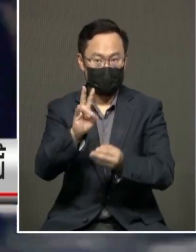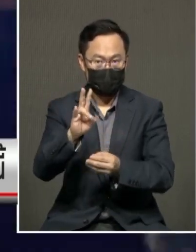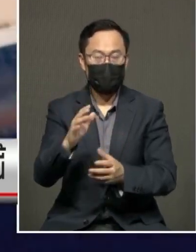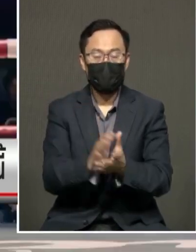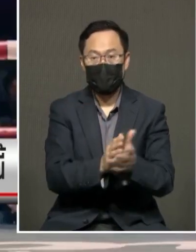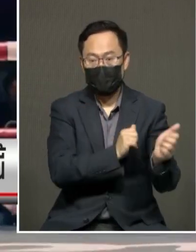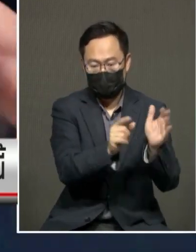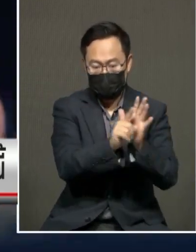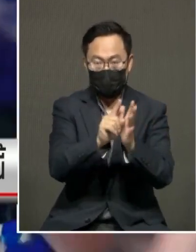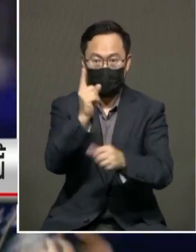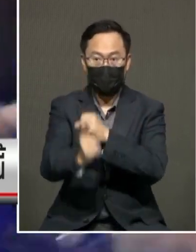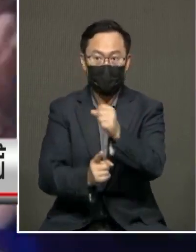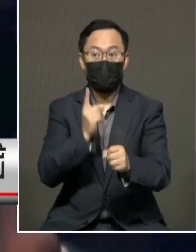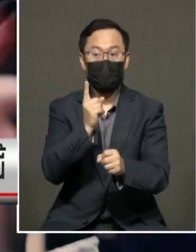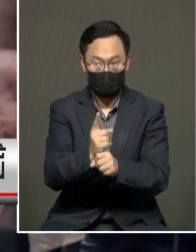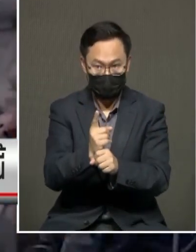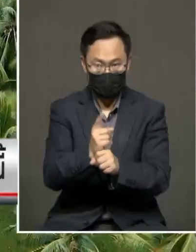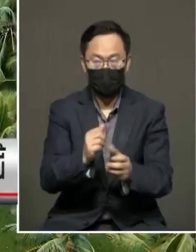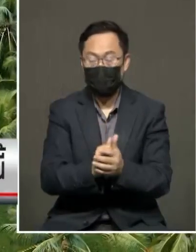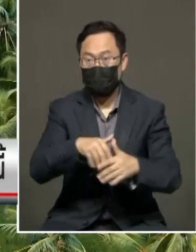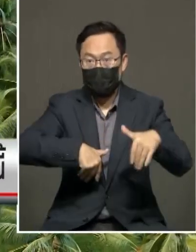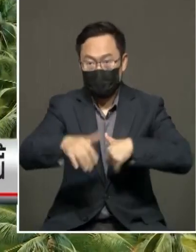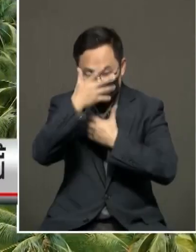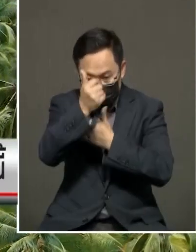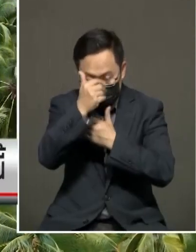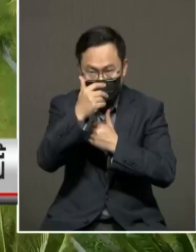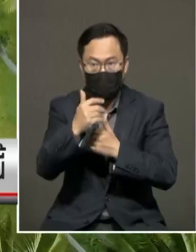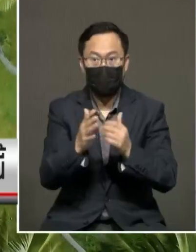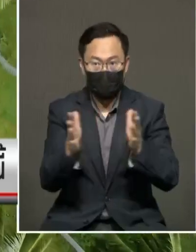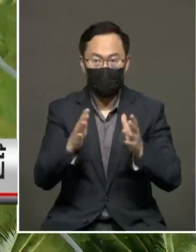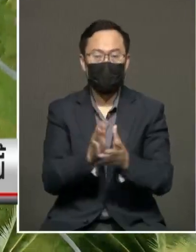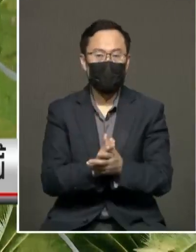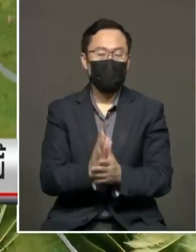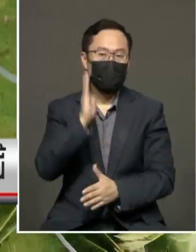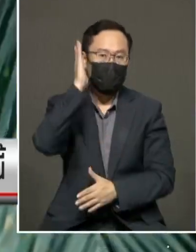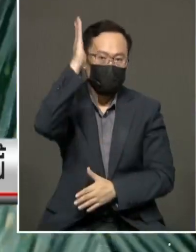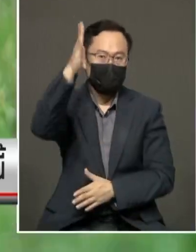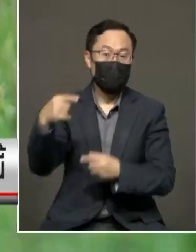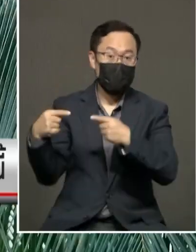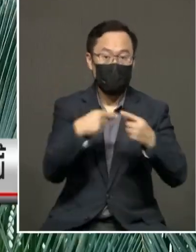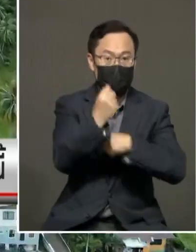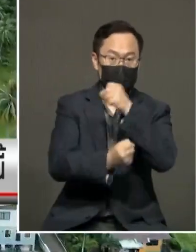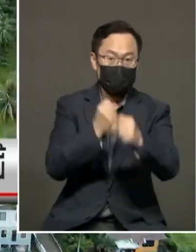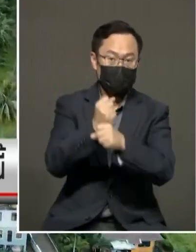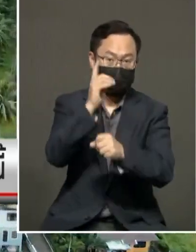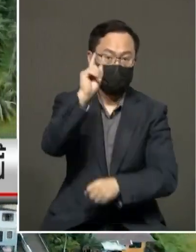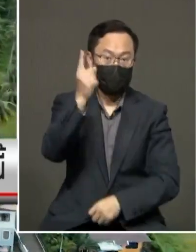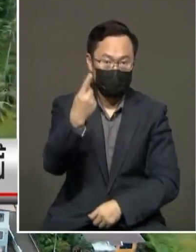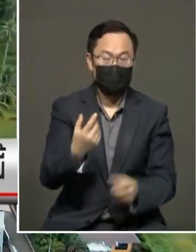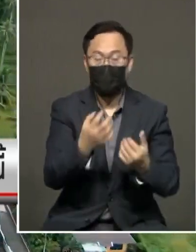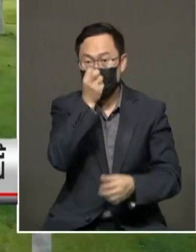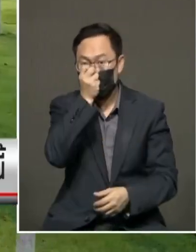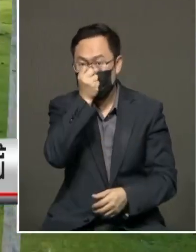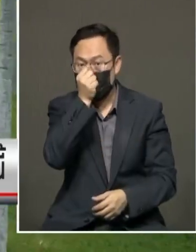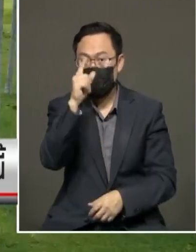1ปีด้วยกันนะถ้าจัดแล้วแฟนมวยชอบติดใจก็อาจจะตัดต่อยาวๆก็ได้ค่ะสุดท้ายนี้ก็มั่นใจด้วยนะคะว่าศึกรว